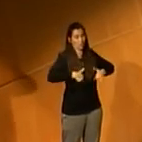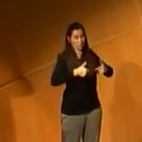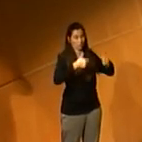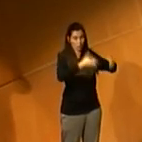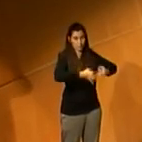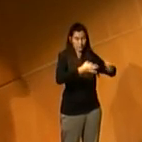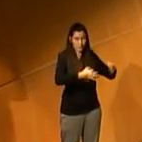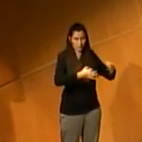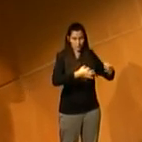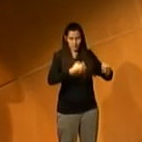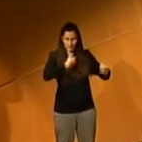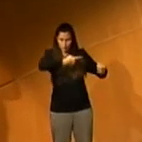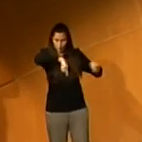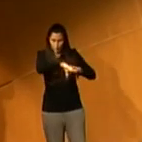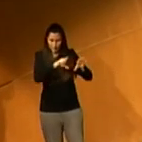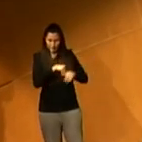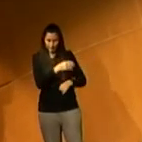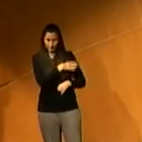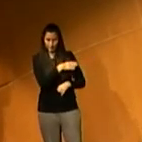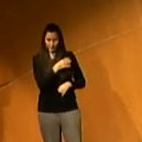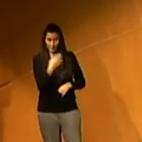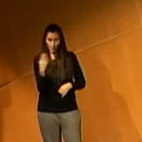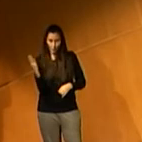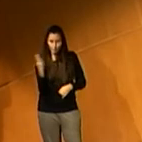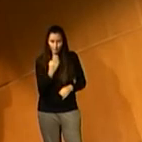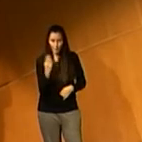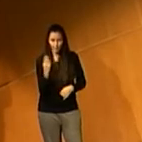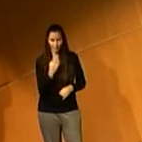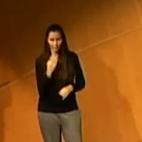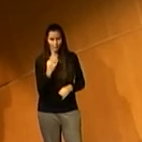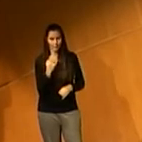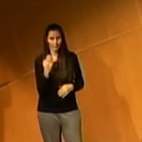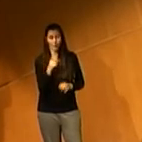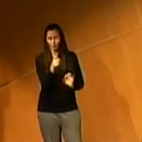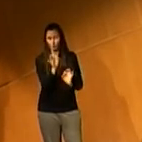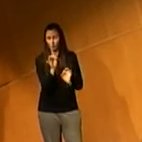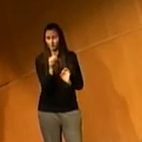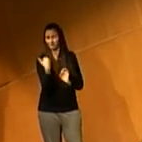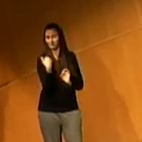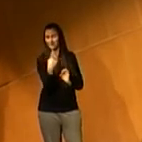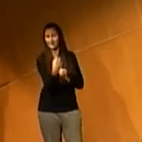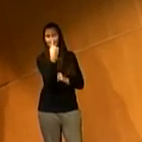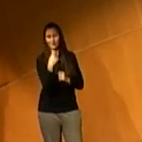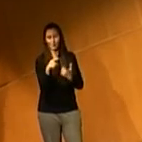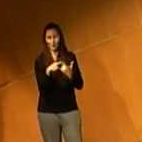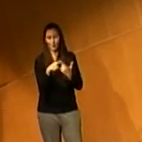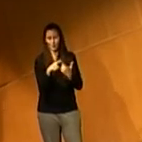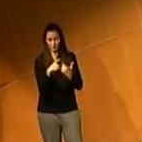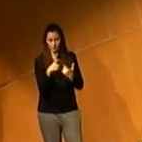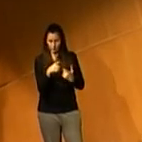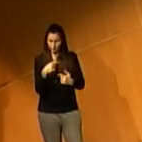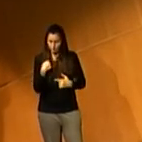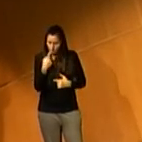Les enseignants, et ça on en parlera tout à l'heure, hein, c'est la deuxième partie de votre question, madame. On a besoin